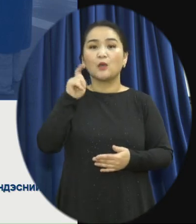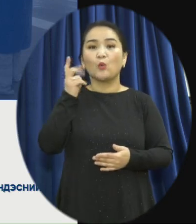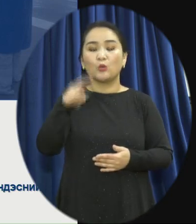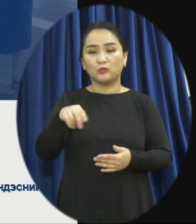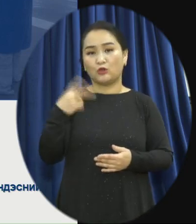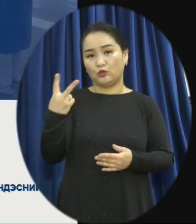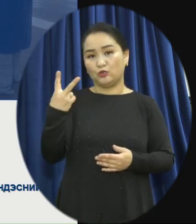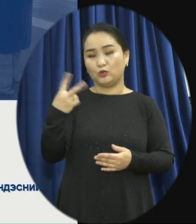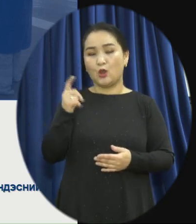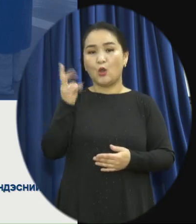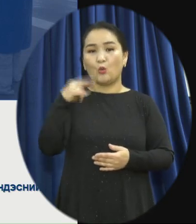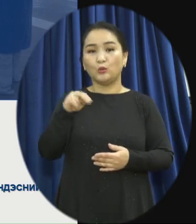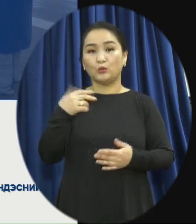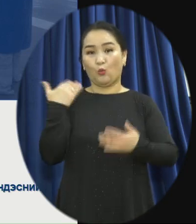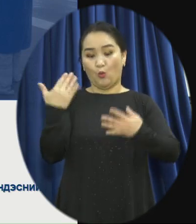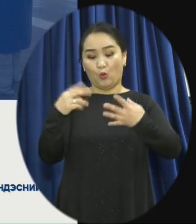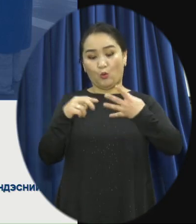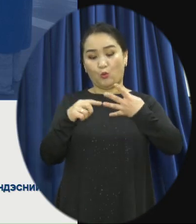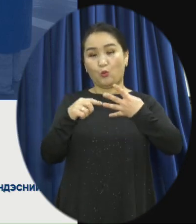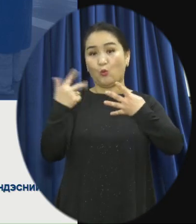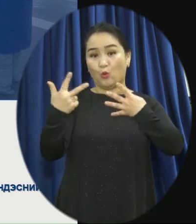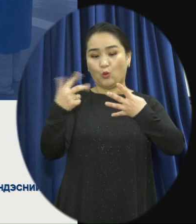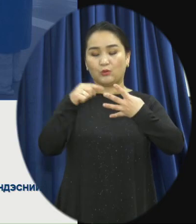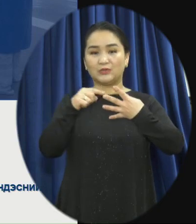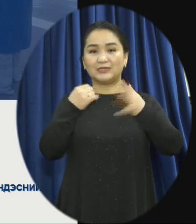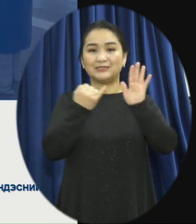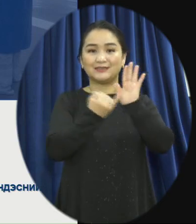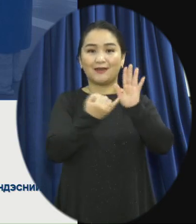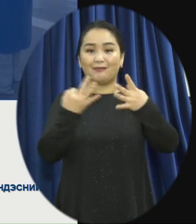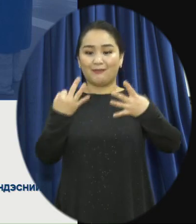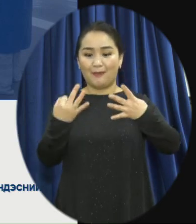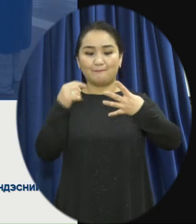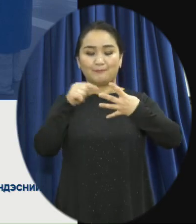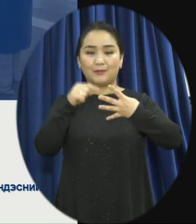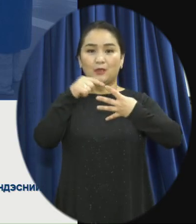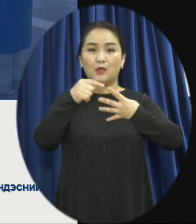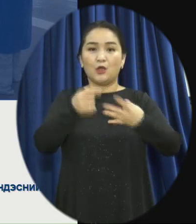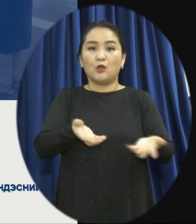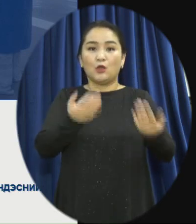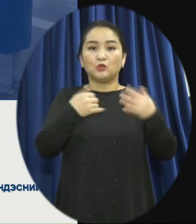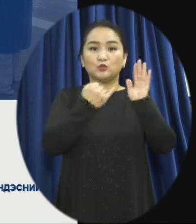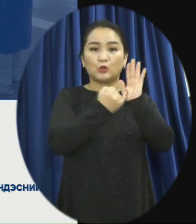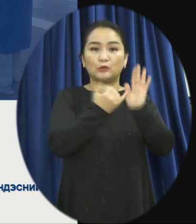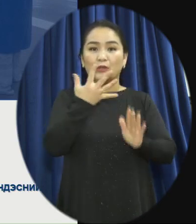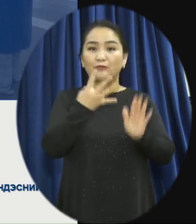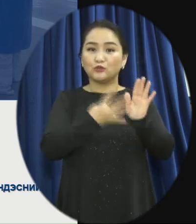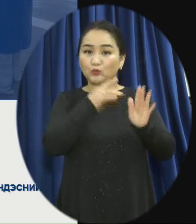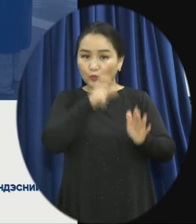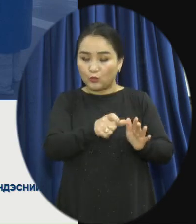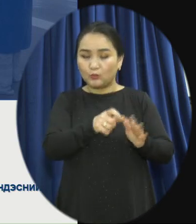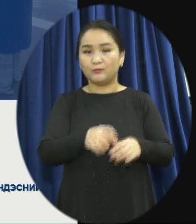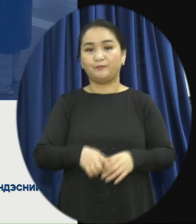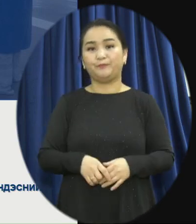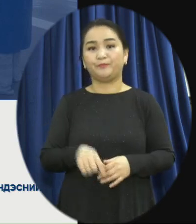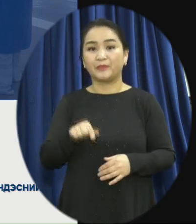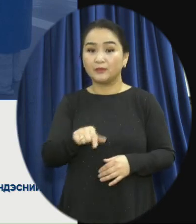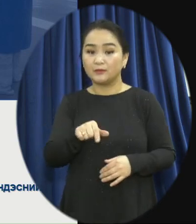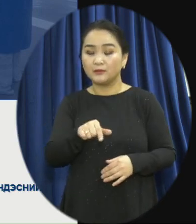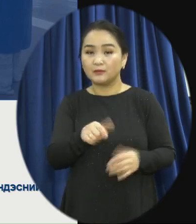байна, хүнд хүн 3 байна, хүнд өвтөр 68, хөнгөн хүн 659 эмчлэгдэж байна. За үүнийг